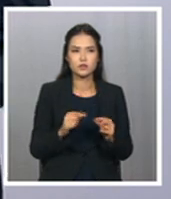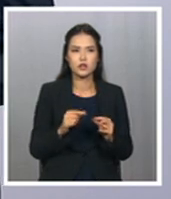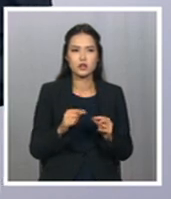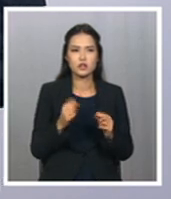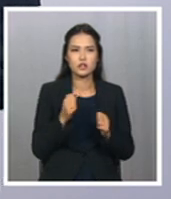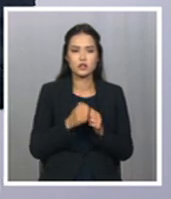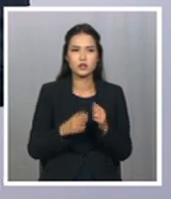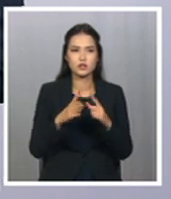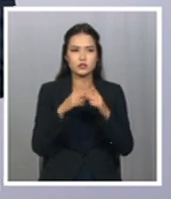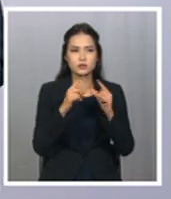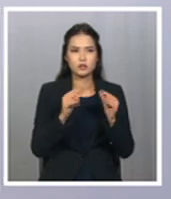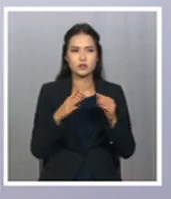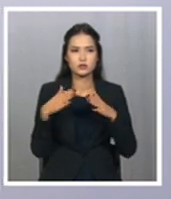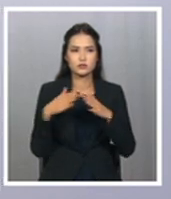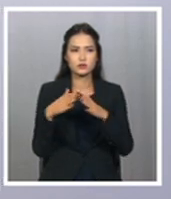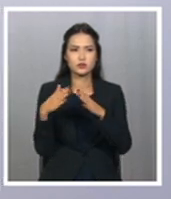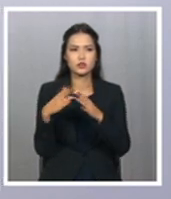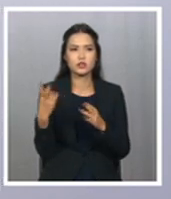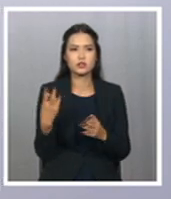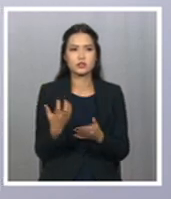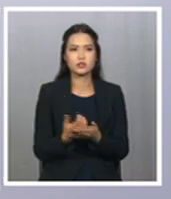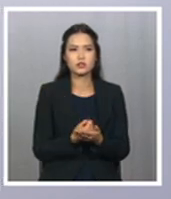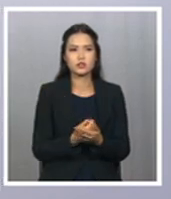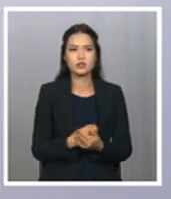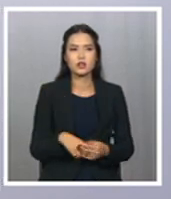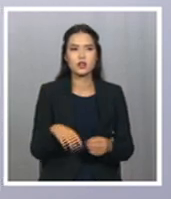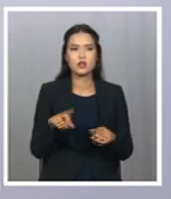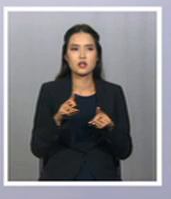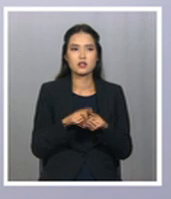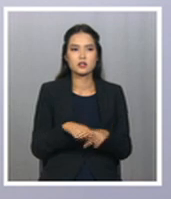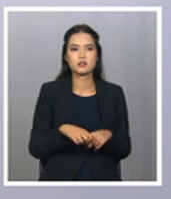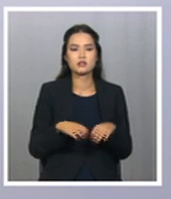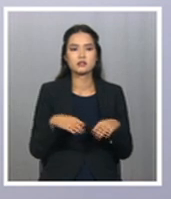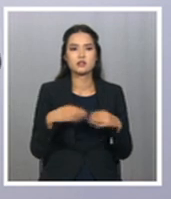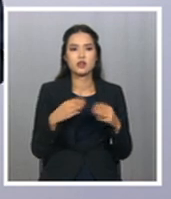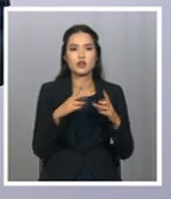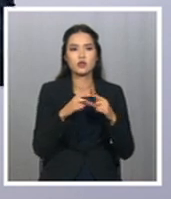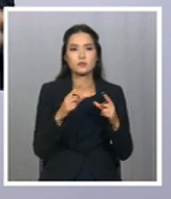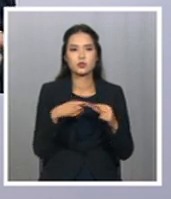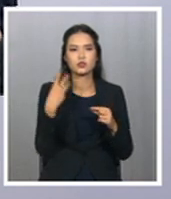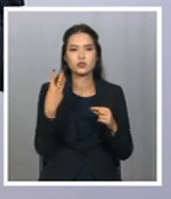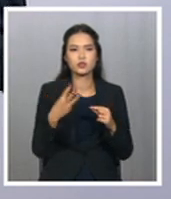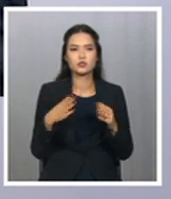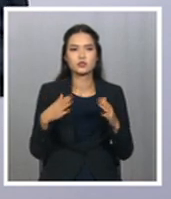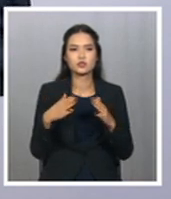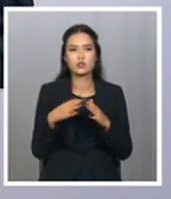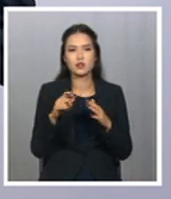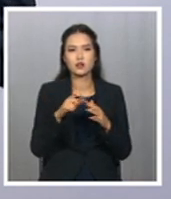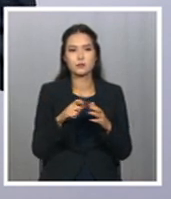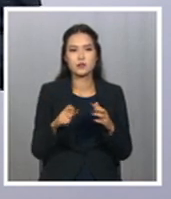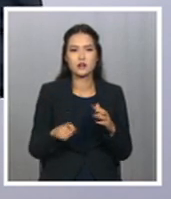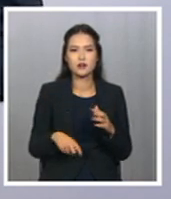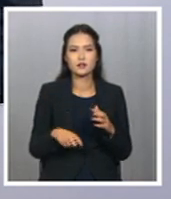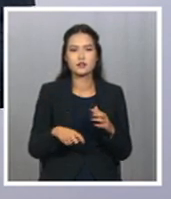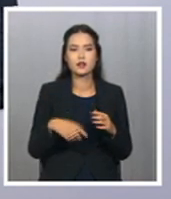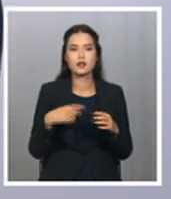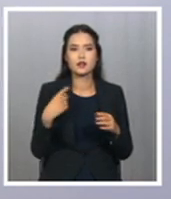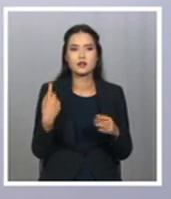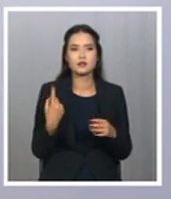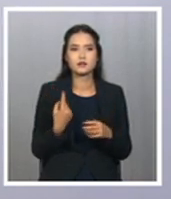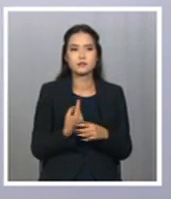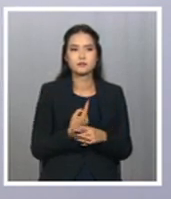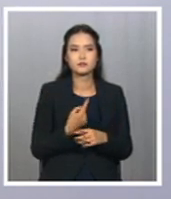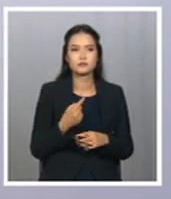табайық. Біз жаңа ғана үш бұрыштың үш қабырғасы бойынша үш бұрышын қалай табатынын көрсеткен